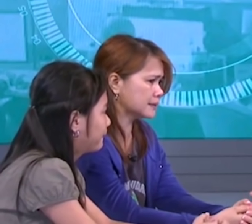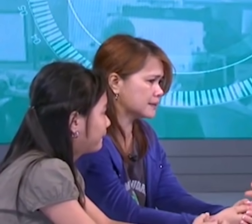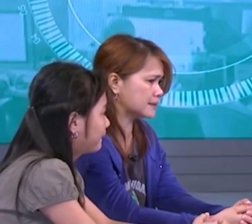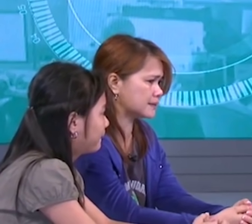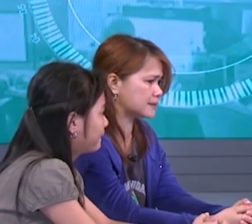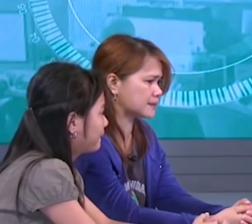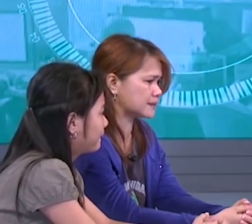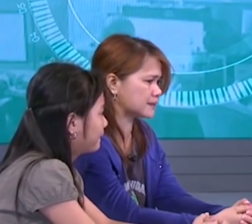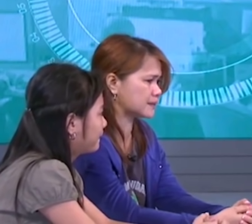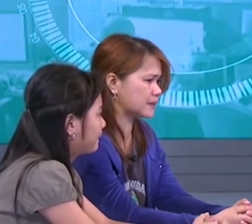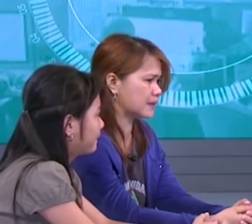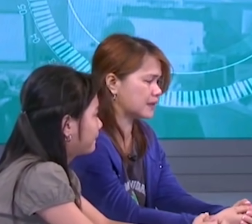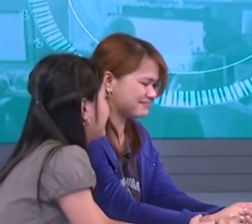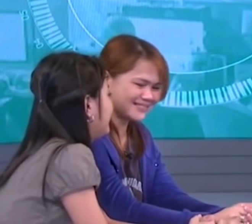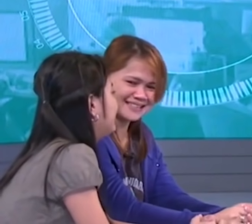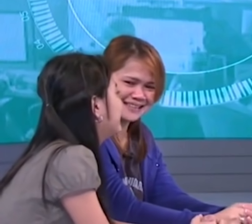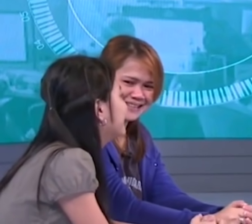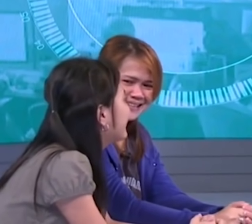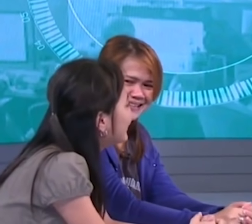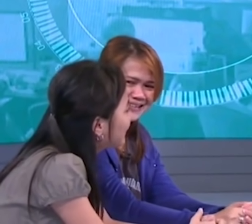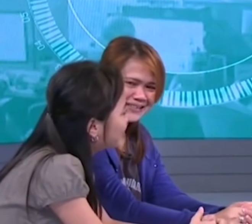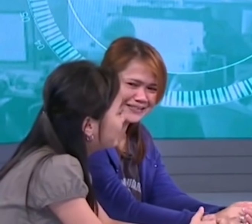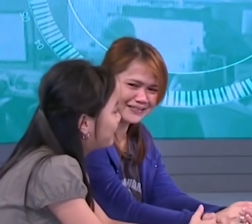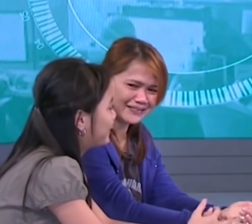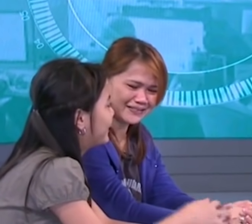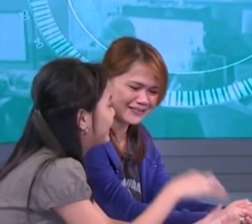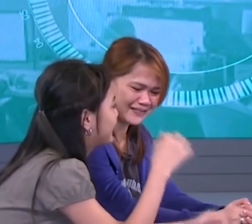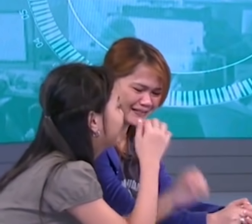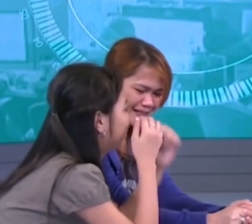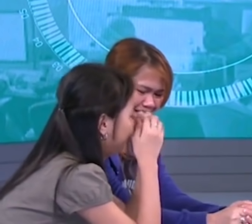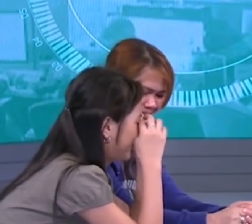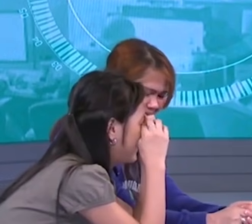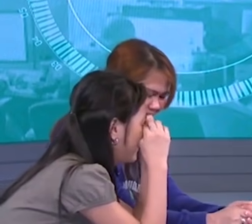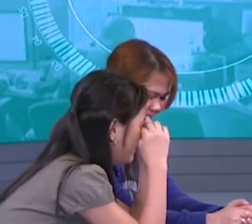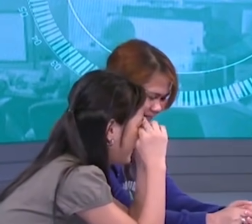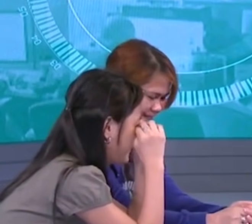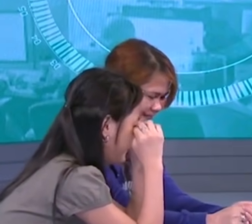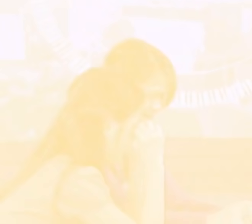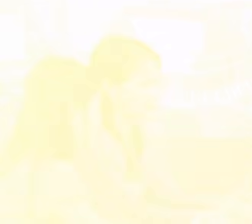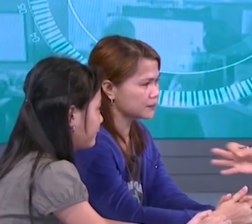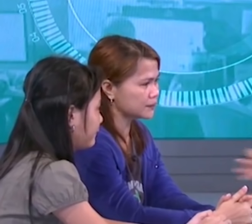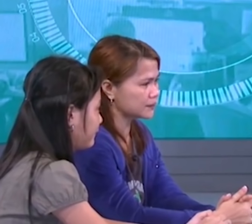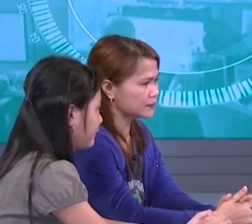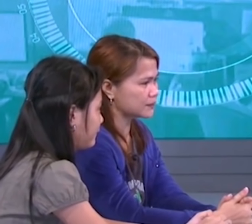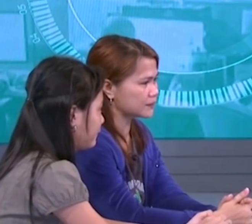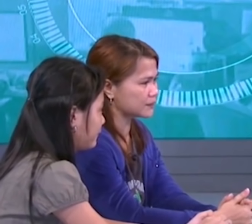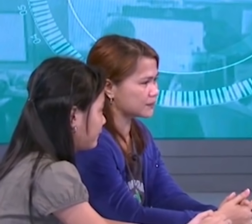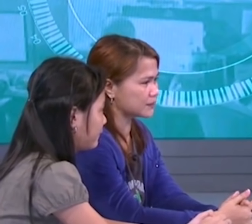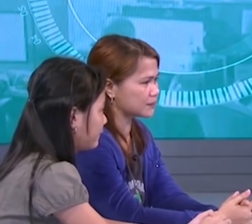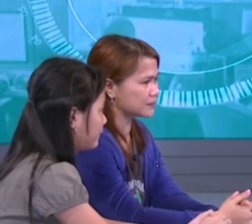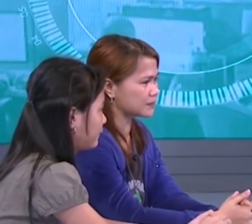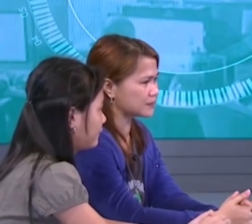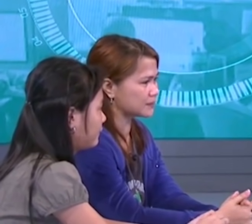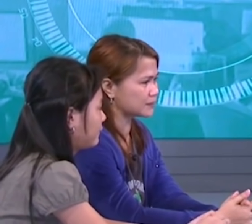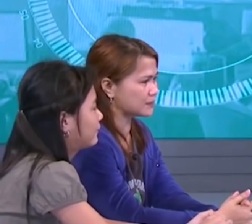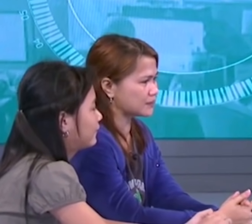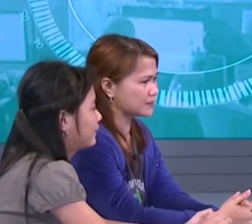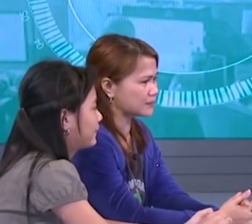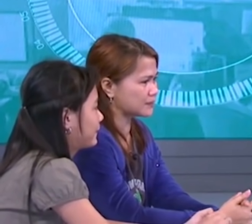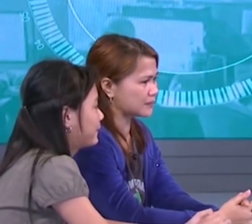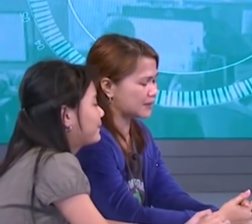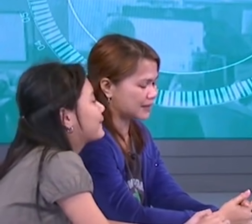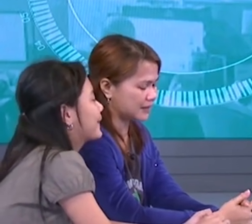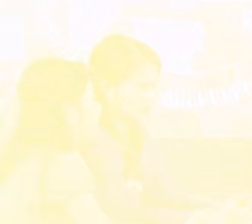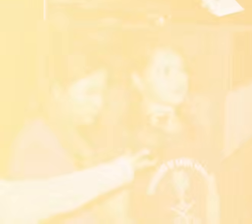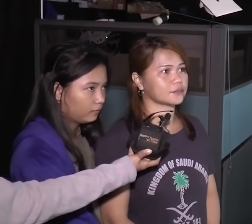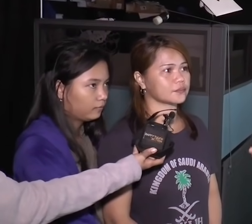bang sine gusto mong panoorin ngayon? Now showing po ngayon. Now showing? Opo. Sige. Tapos kakain kayo sa restaurant. Okay sa